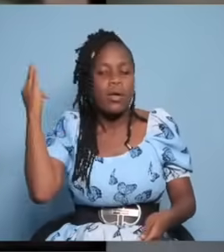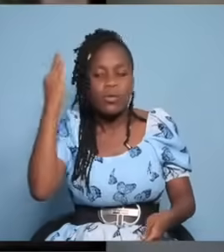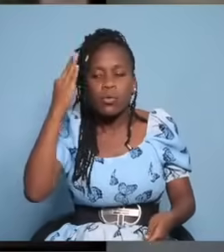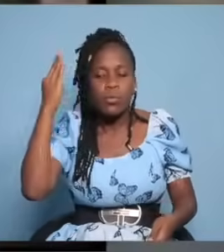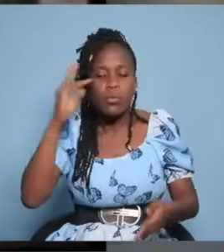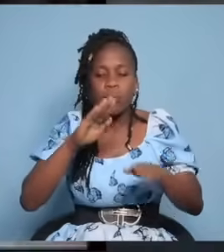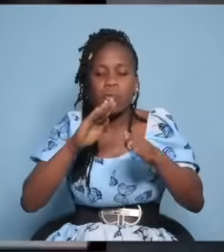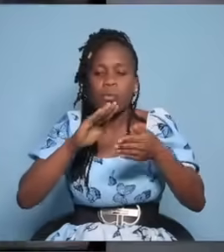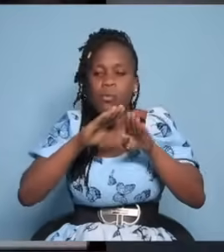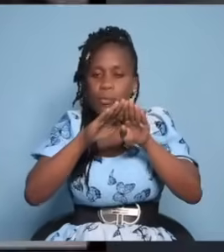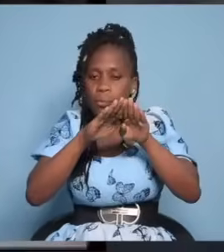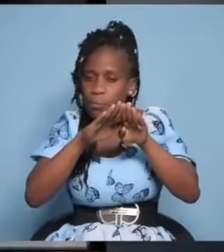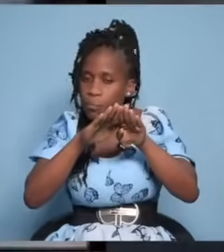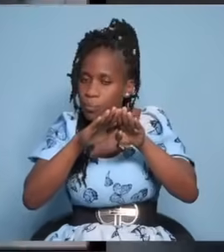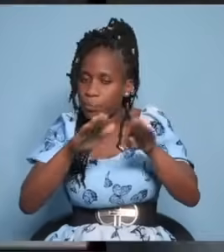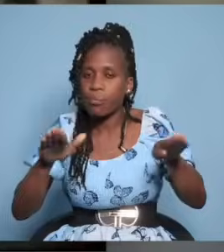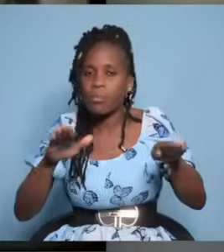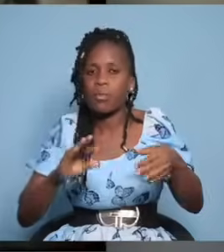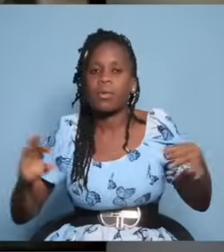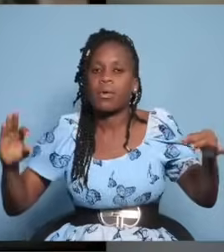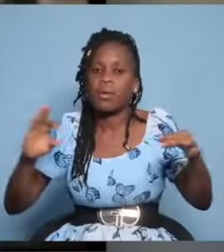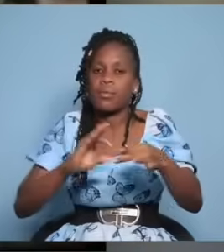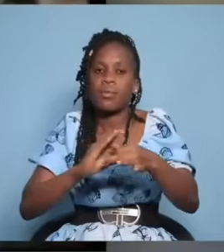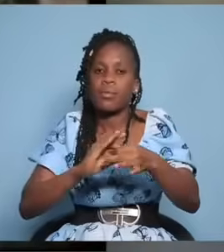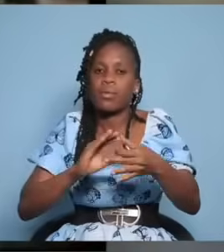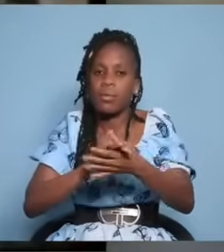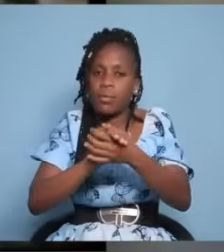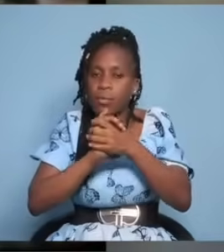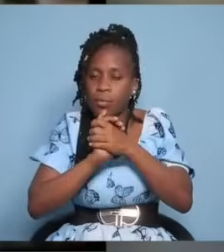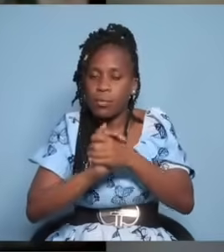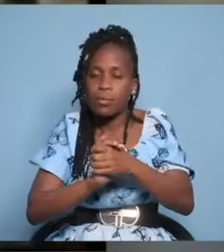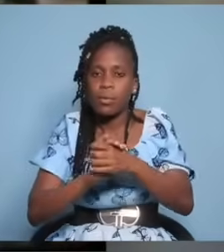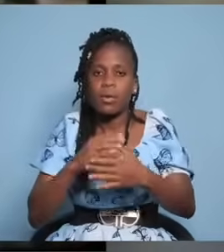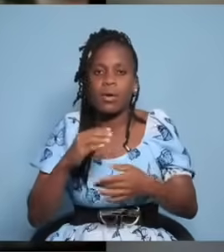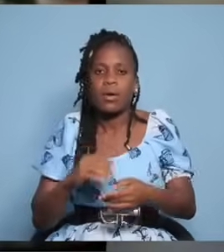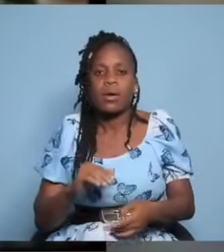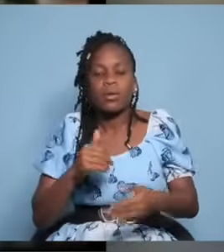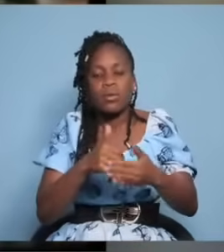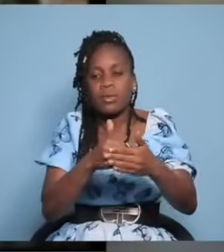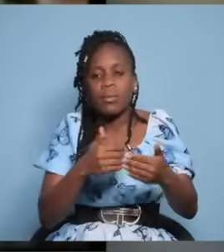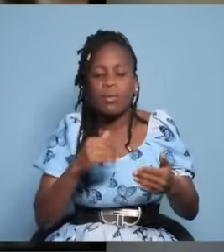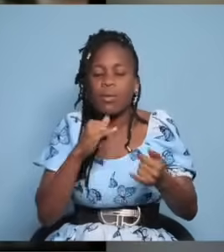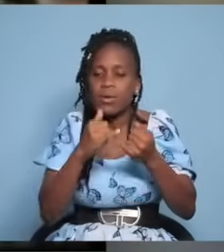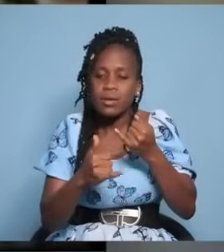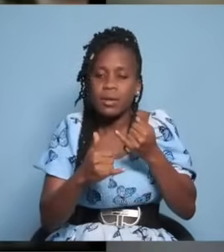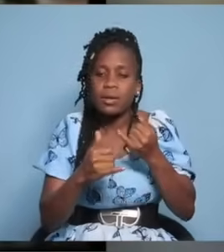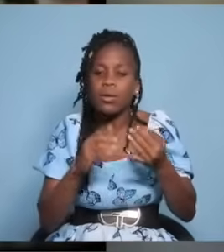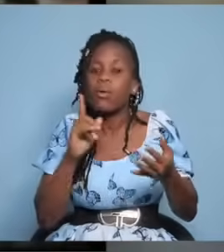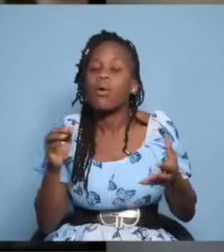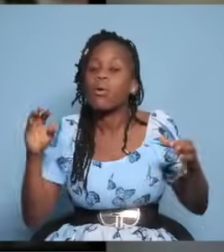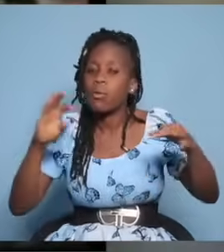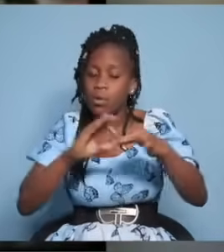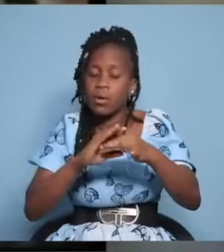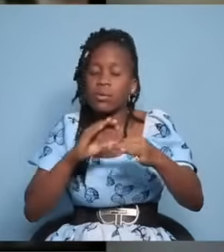watu walipoanza kumtafuta bana, kwa sababu walimwambia hawahitaji Sudani iungane, itakuwa ina nguvu. Sudani